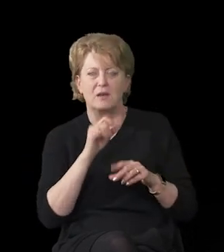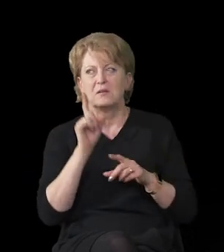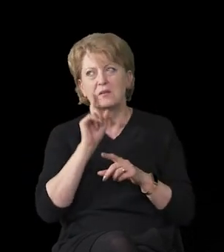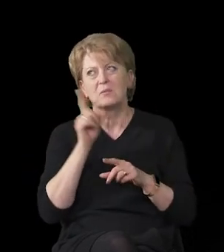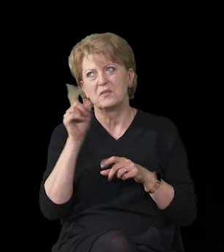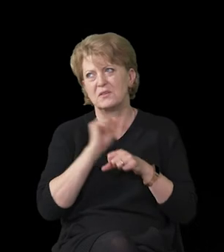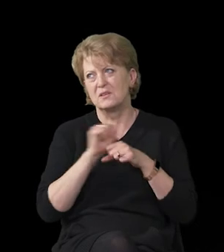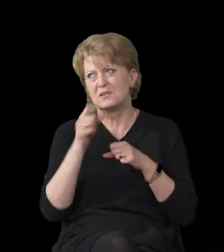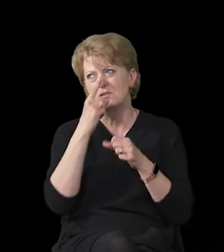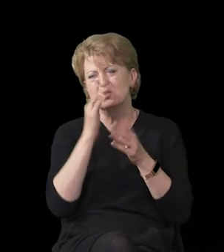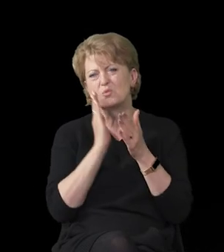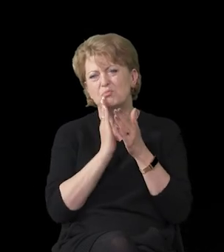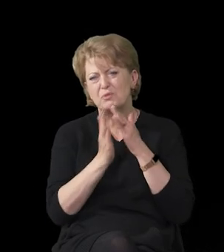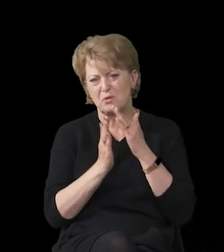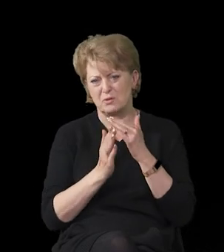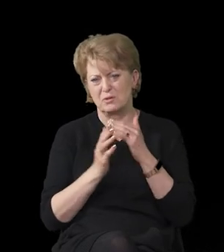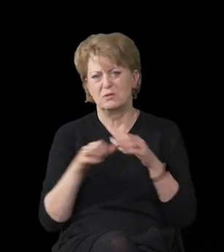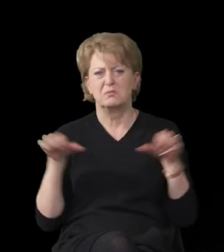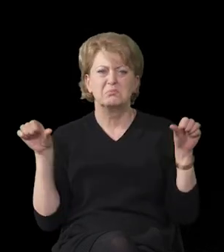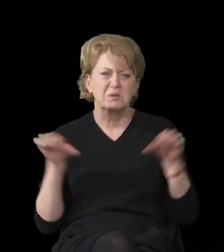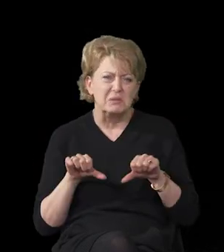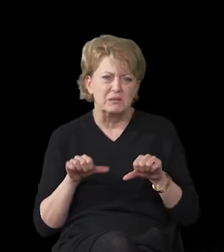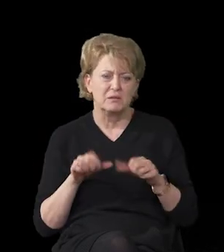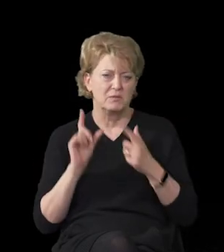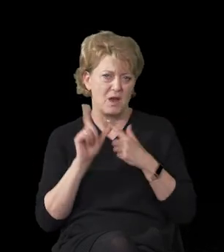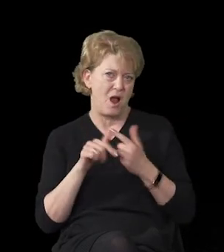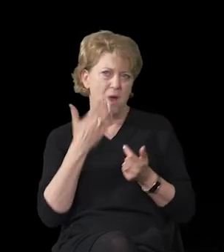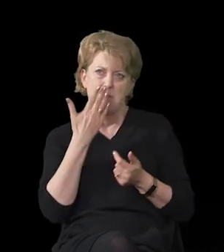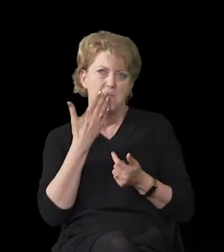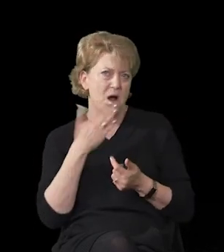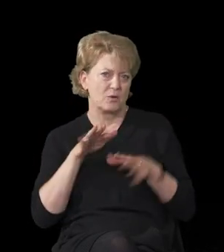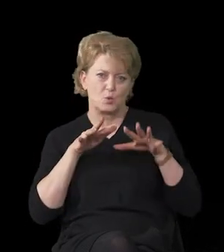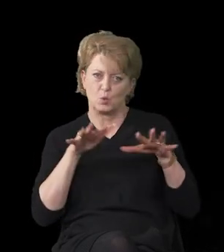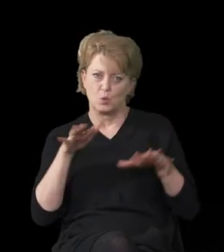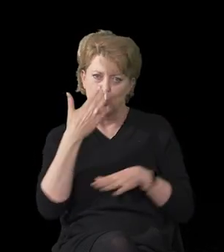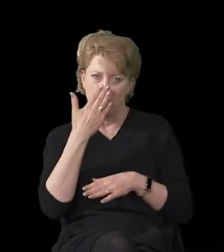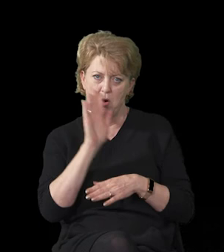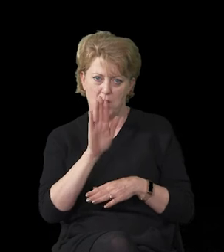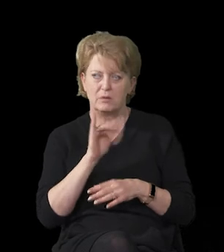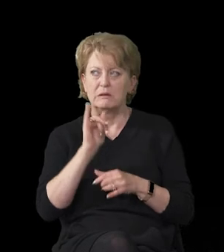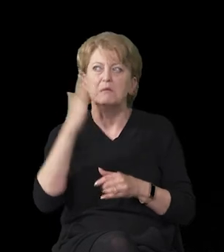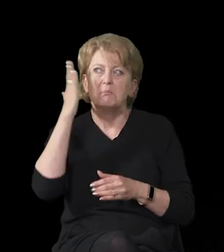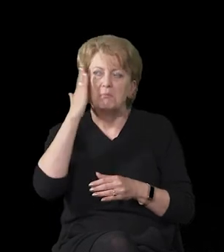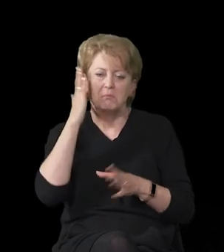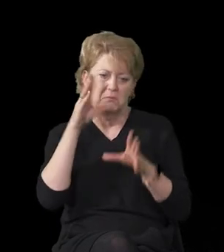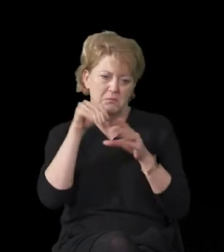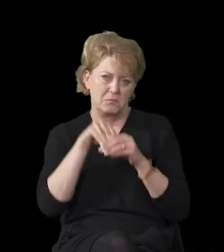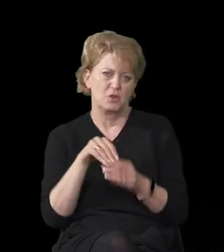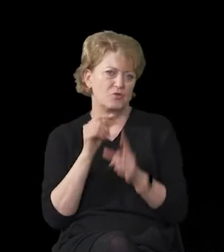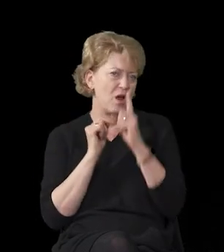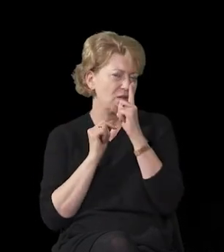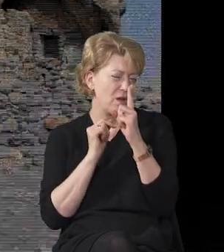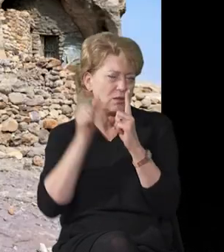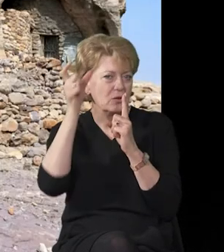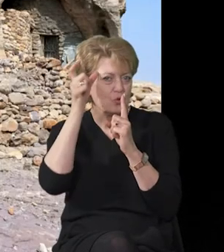prosty, wręcz prymitywny, ale bardzo sugestywny. No i mieszka tam tylko jeden mnich, już bardzo leciwy,